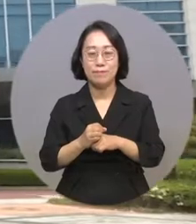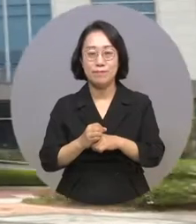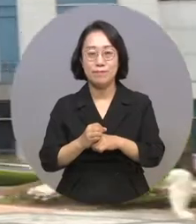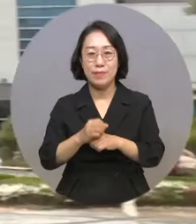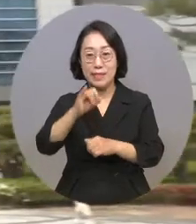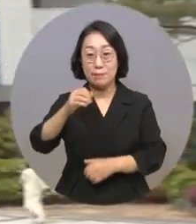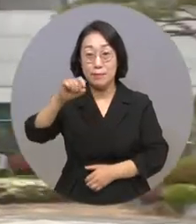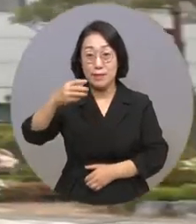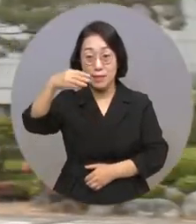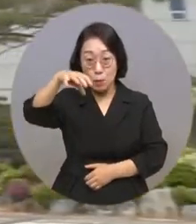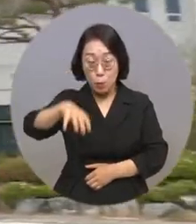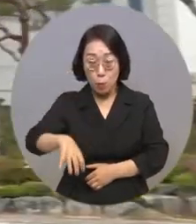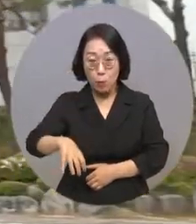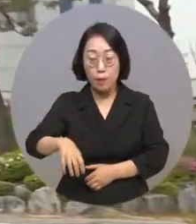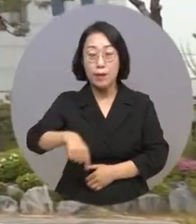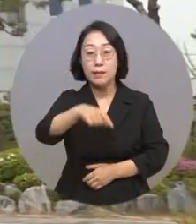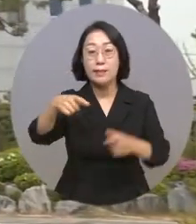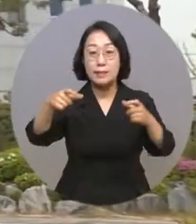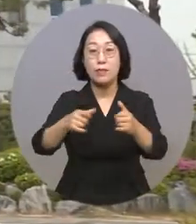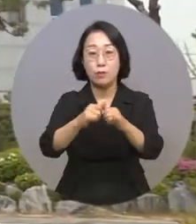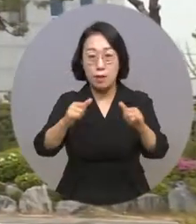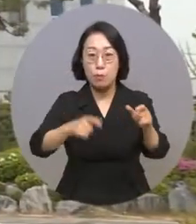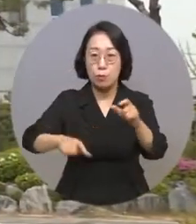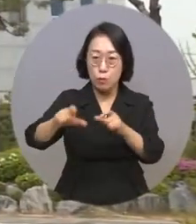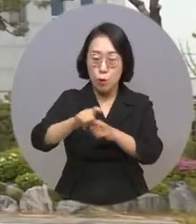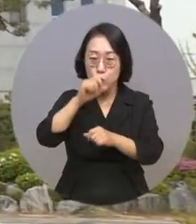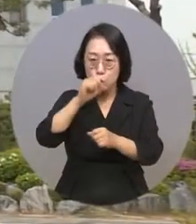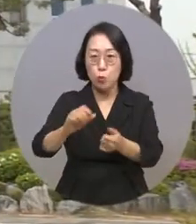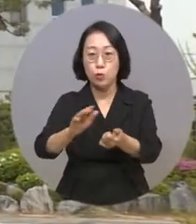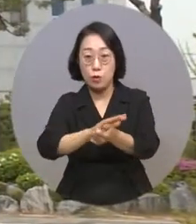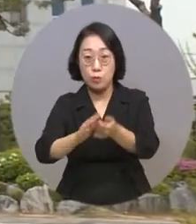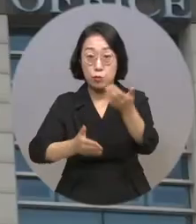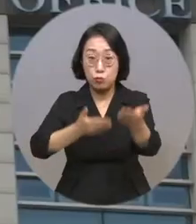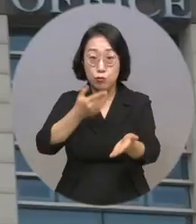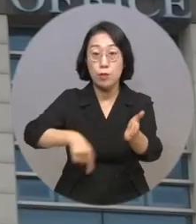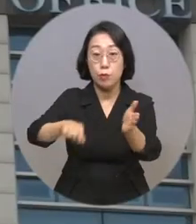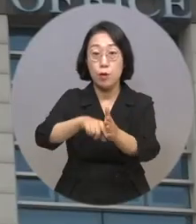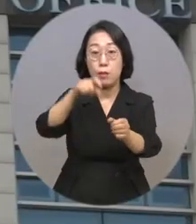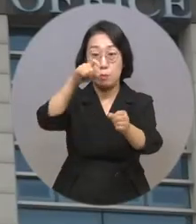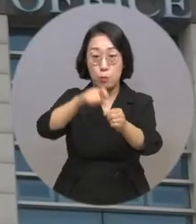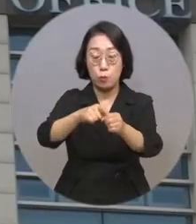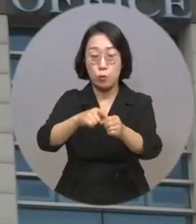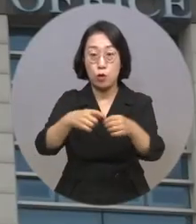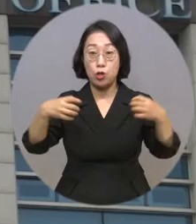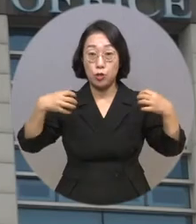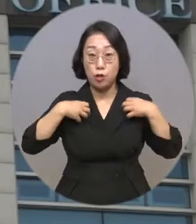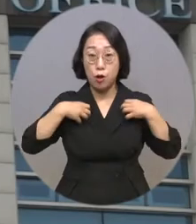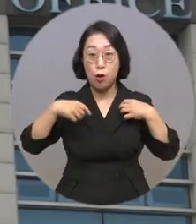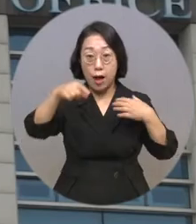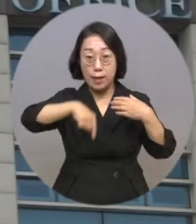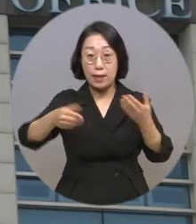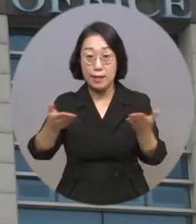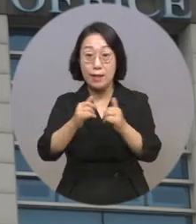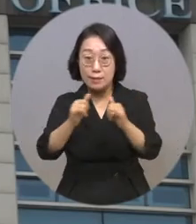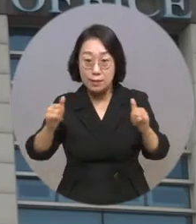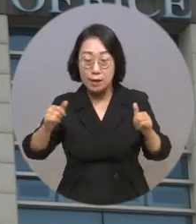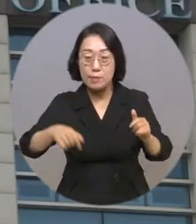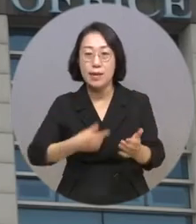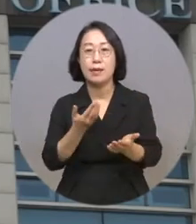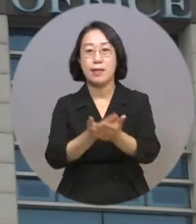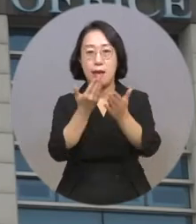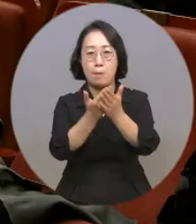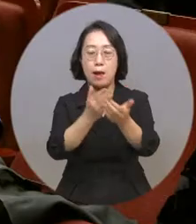전라북도 임실군은 군민들에게 더 나은 행정 서비스를 제공하기 위해 군청 공무원들의 자기 개발 지원을 아끼지 않고